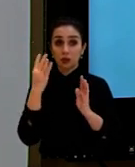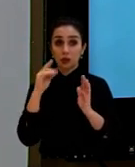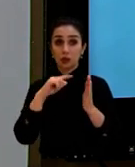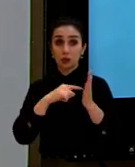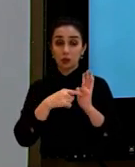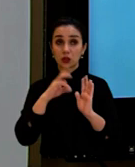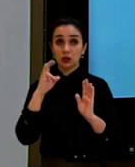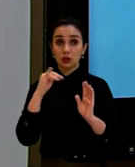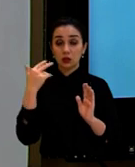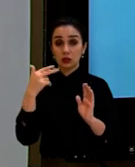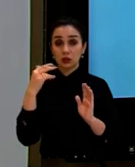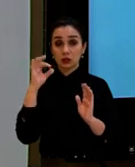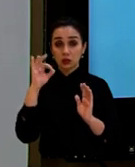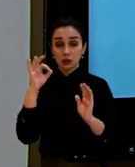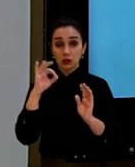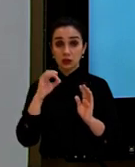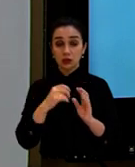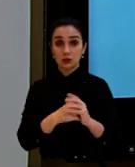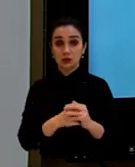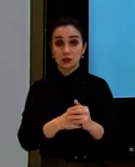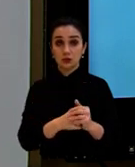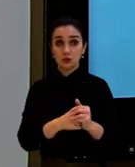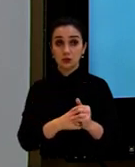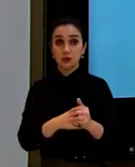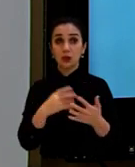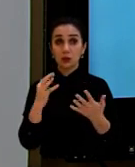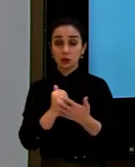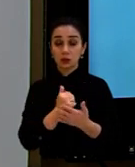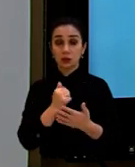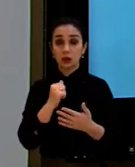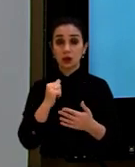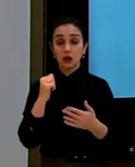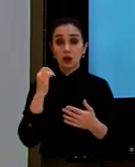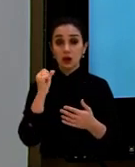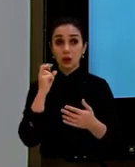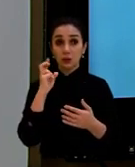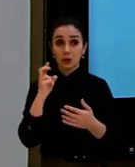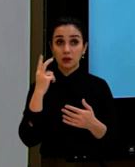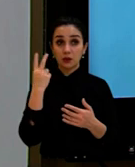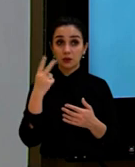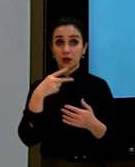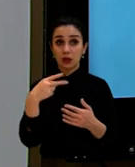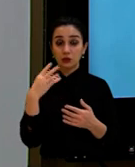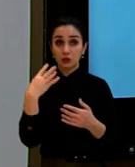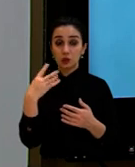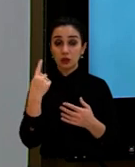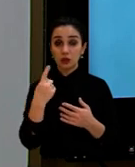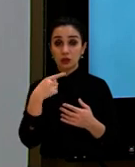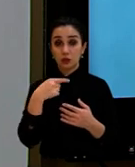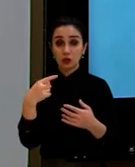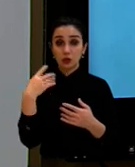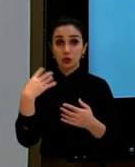4 и умноженное на косинус 30 градуса. Получаем выражение АБ в квадрате равно